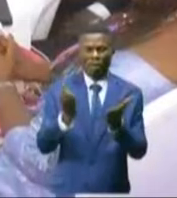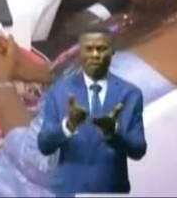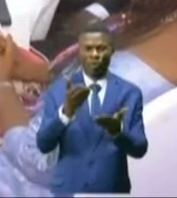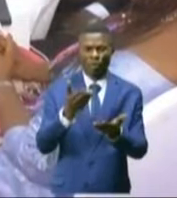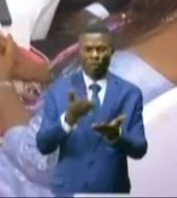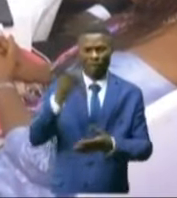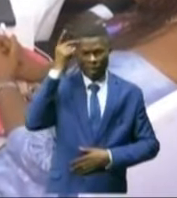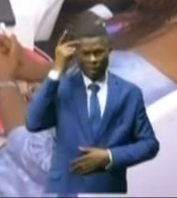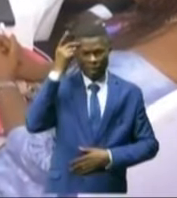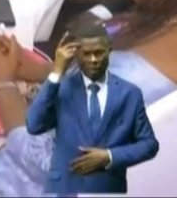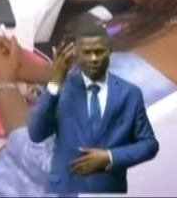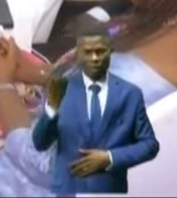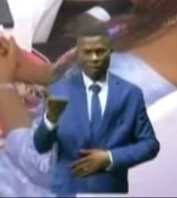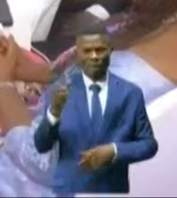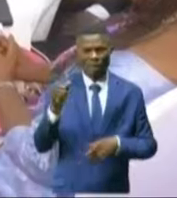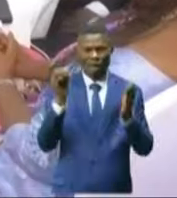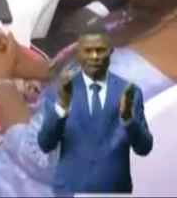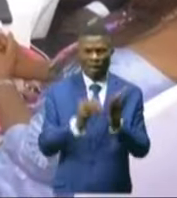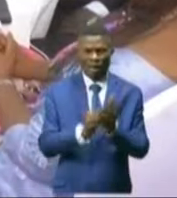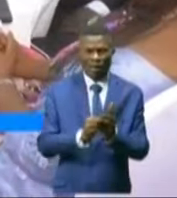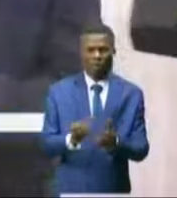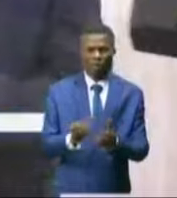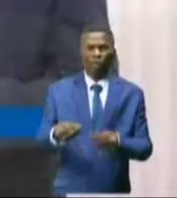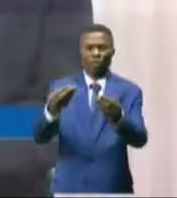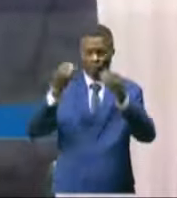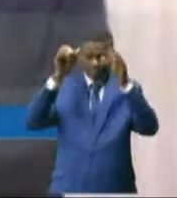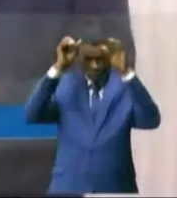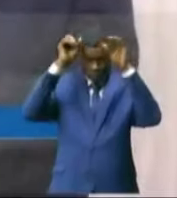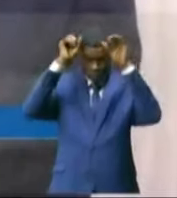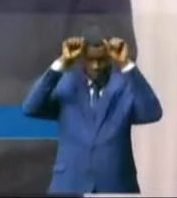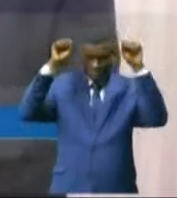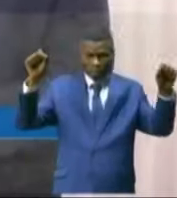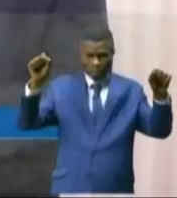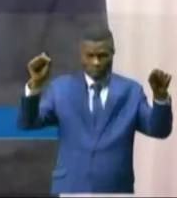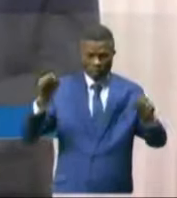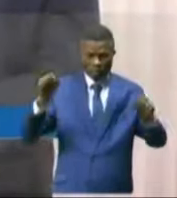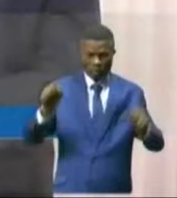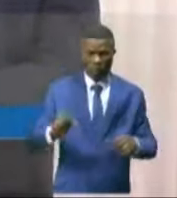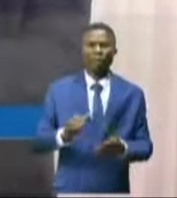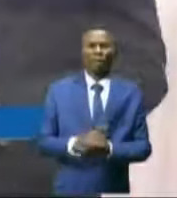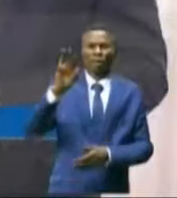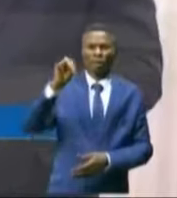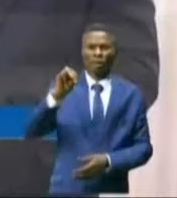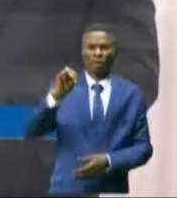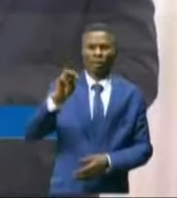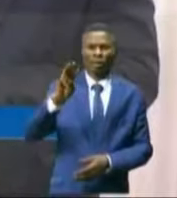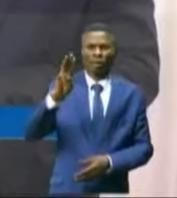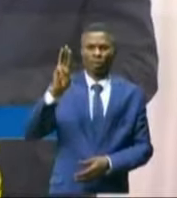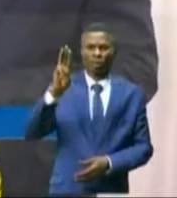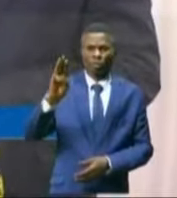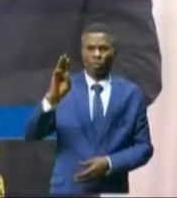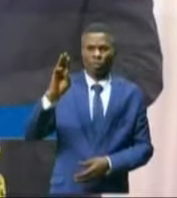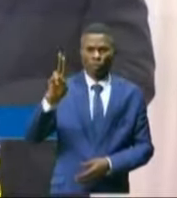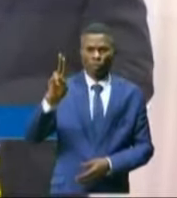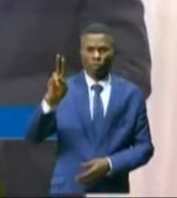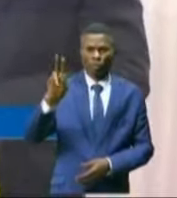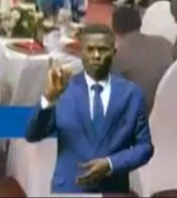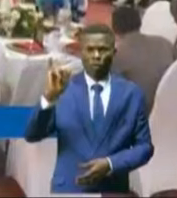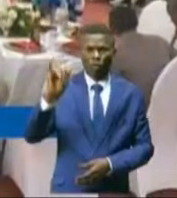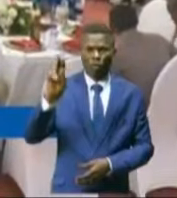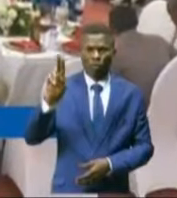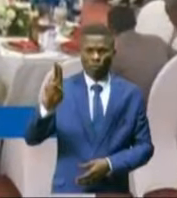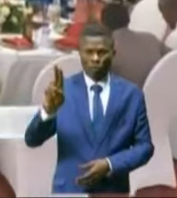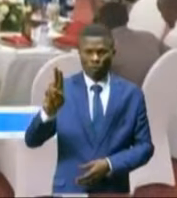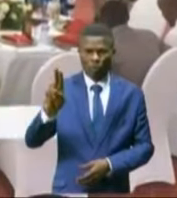du Kinshasa. Il a aussi remis au président Estin Bouyou 35 ans à la distribution de